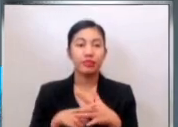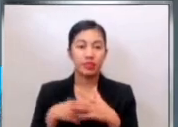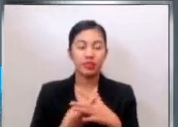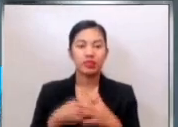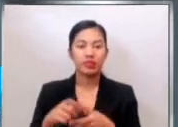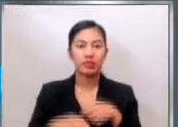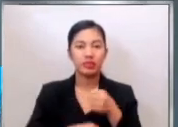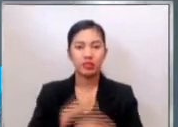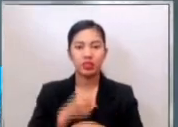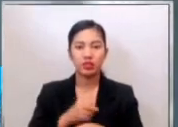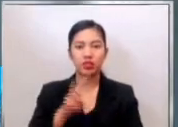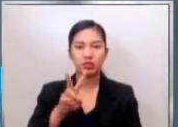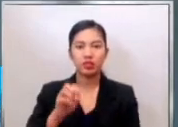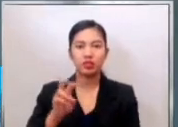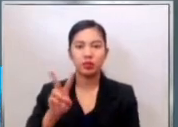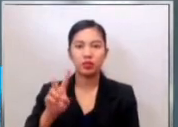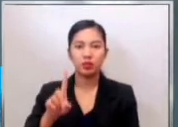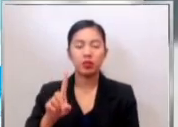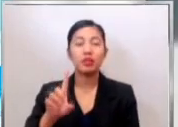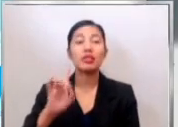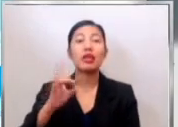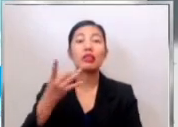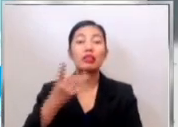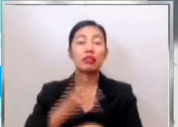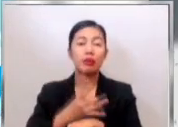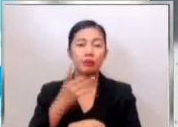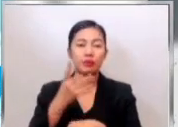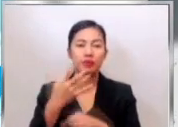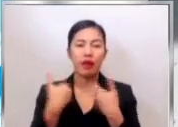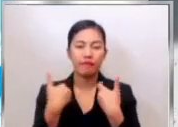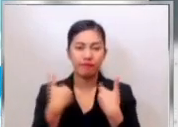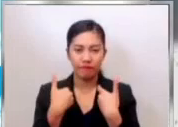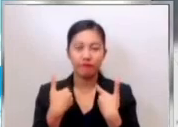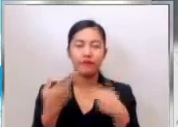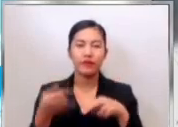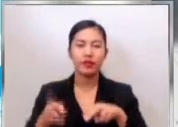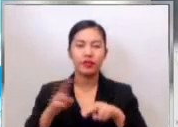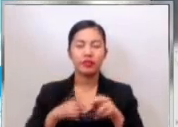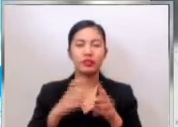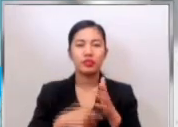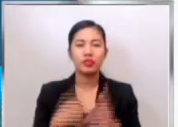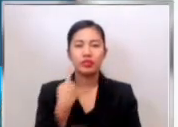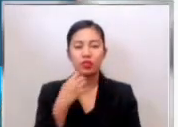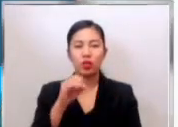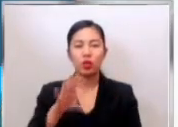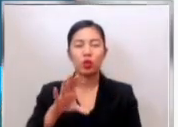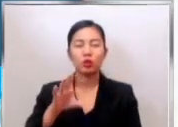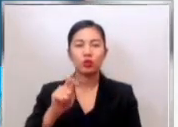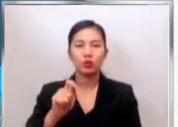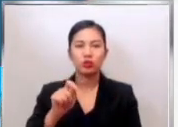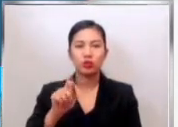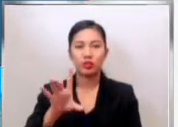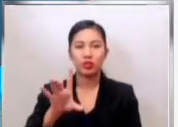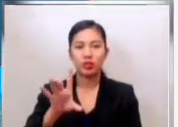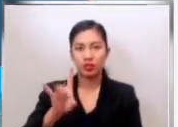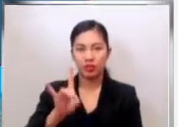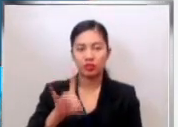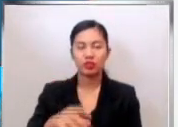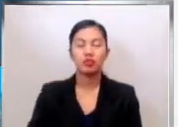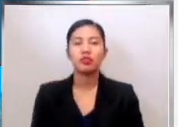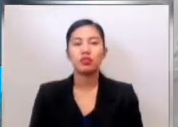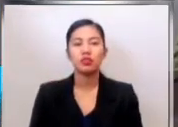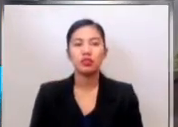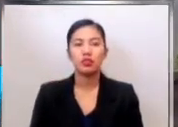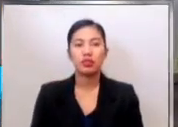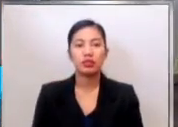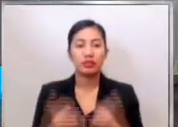8 beses nang nagtaas ang presyo sa LPG. Pinakahuli ay nitong October 8. 2 beses namang nag-rollback. Kaya ang net increase,